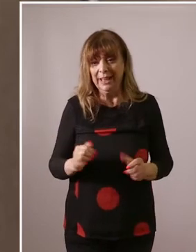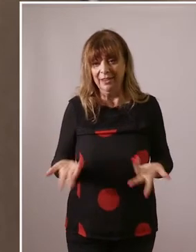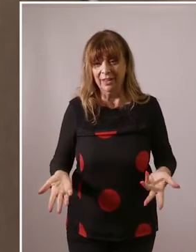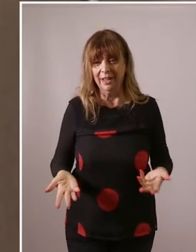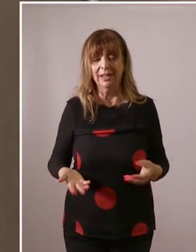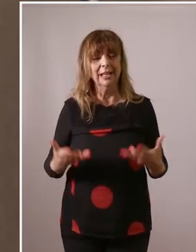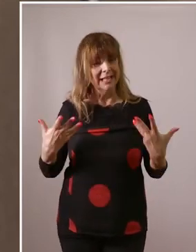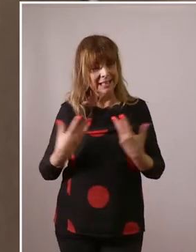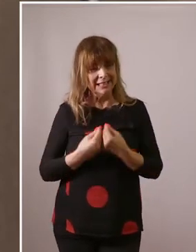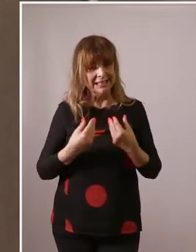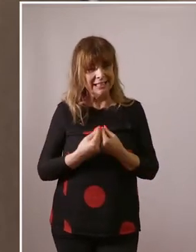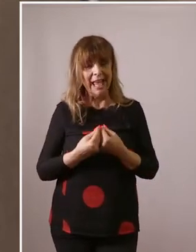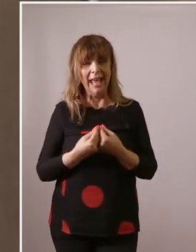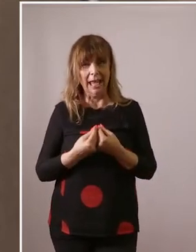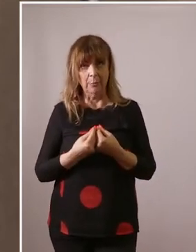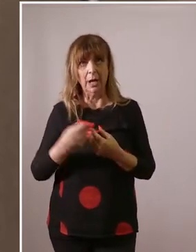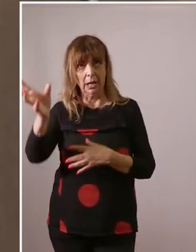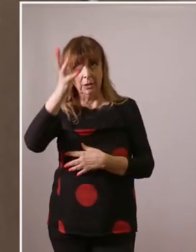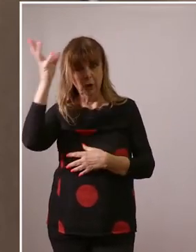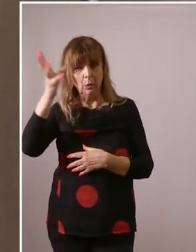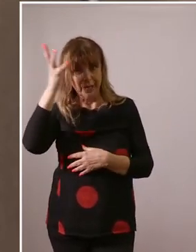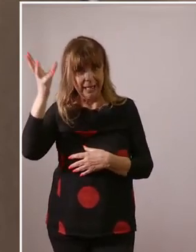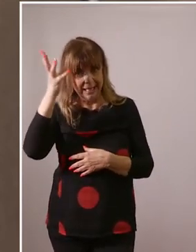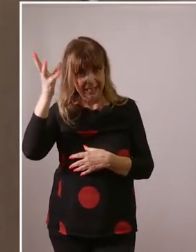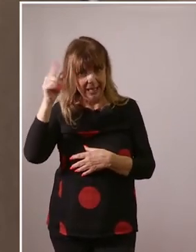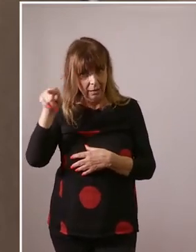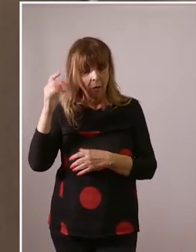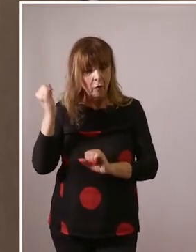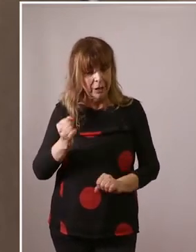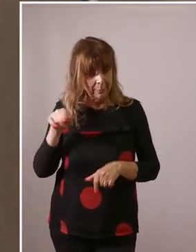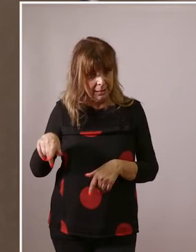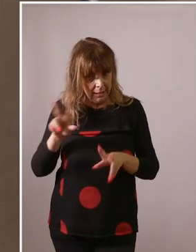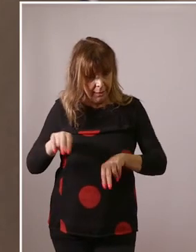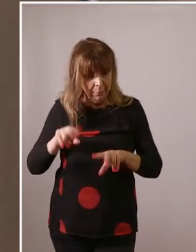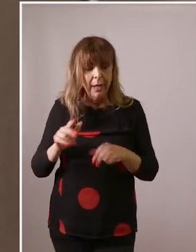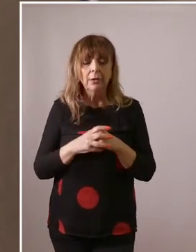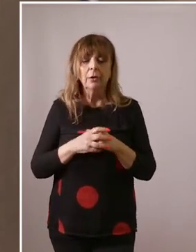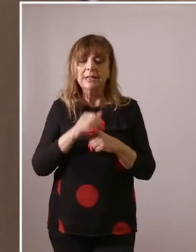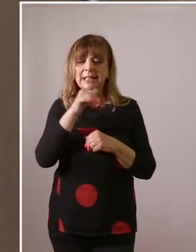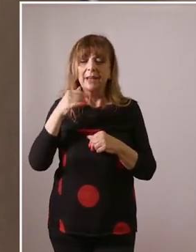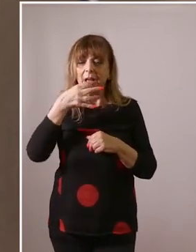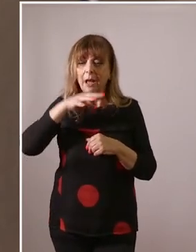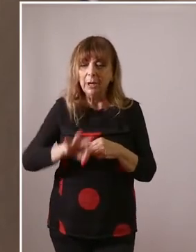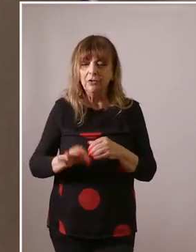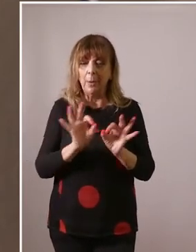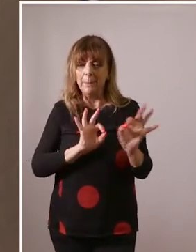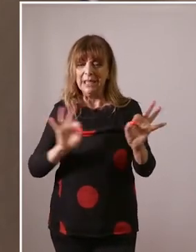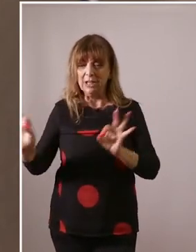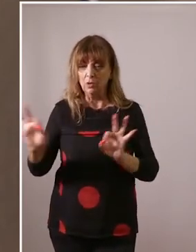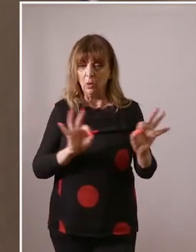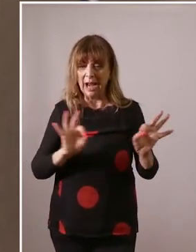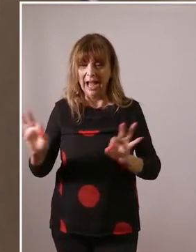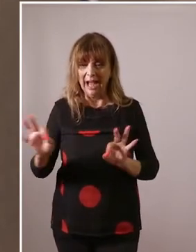della strumentario teorico che ripeto è fondamentale serve anche la capacità di misurare l'impatto